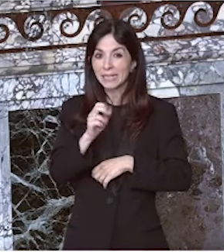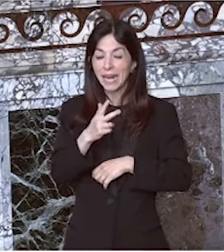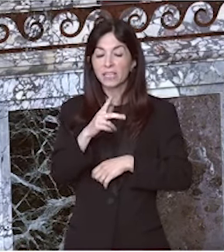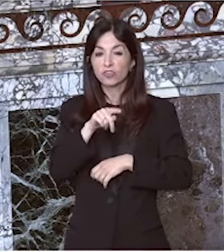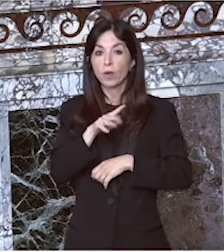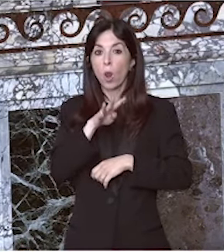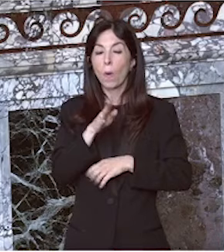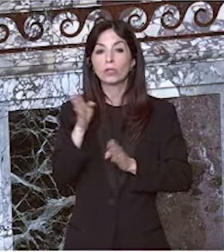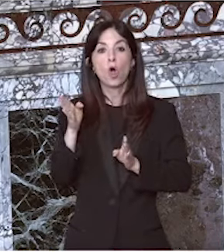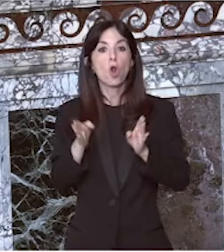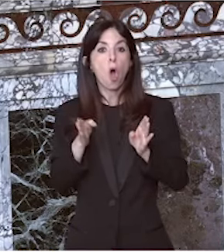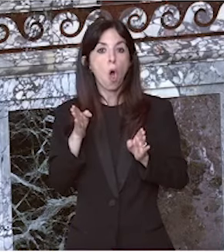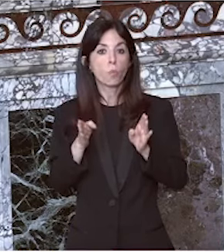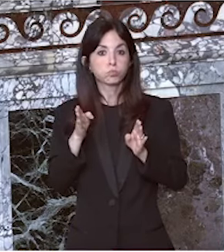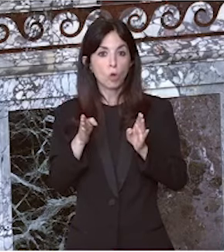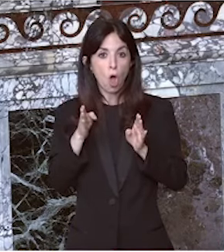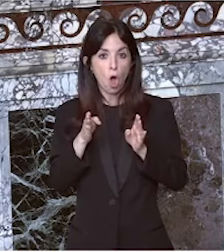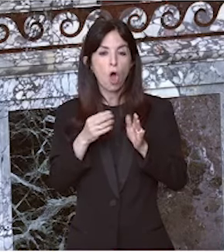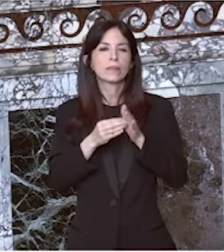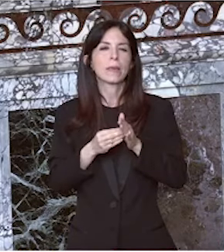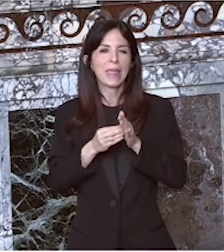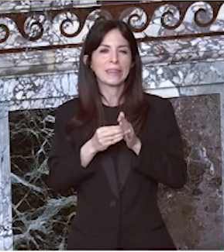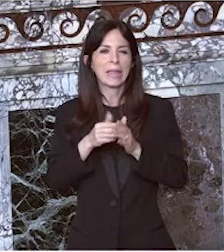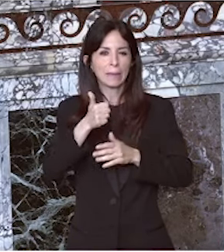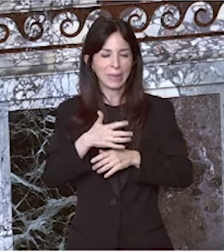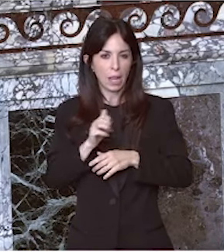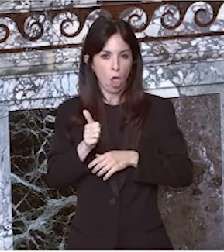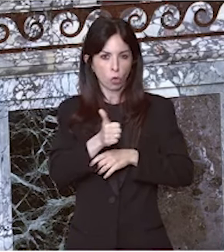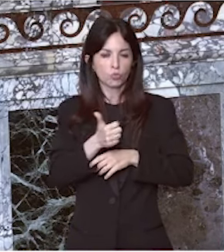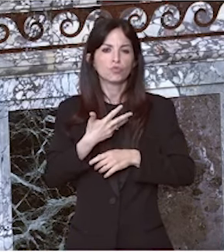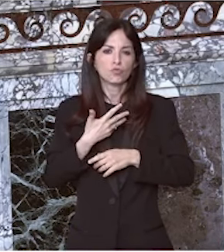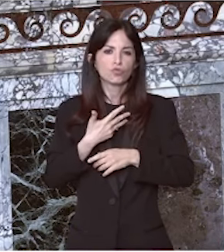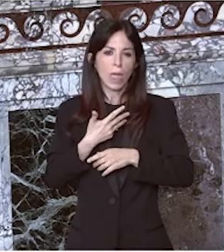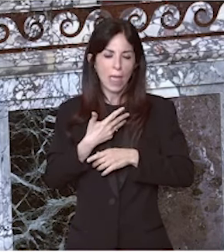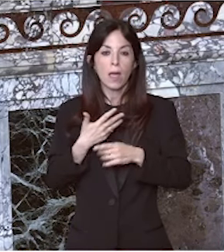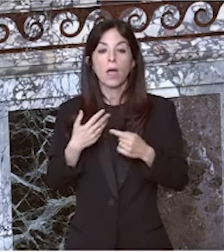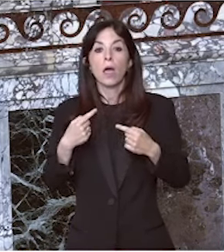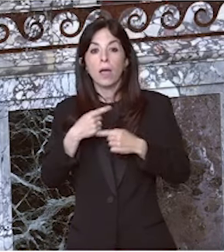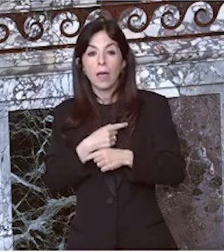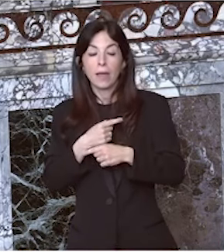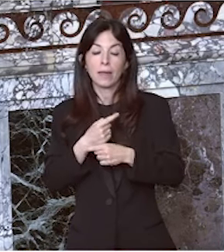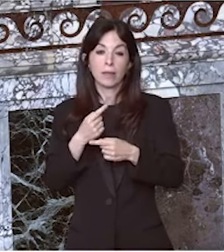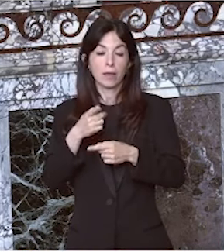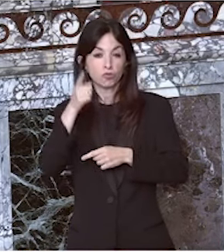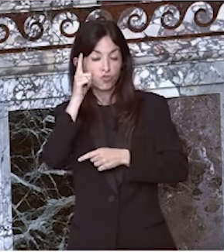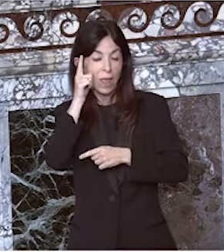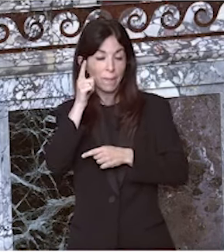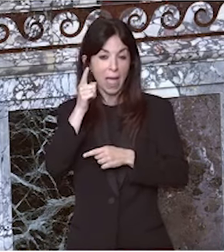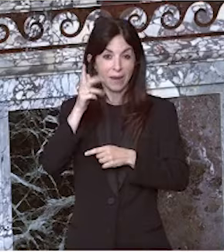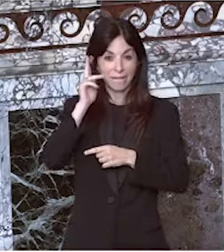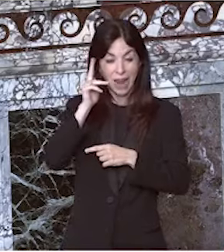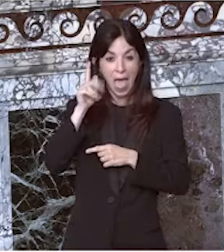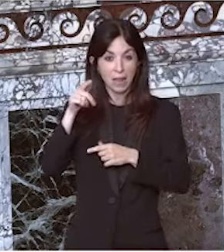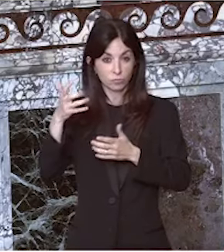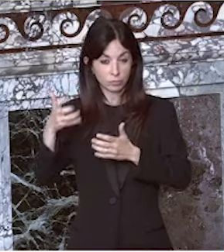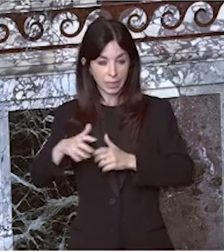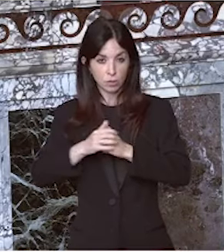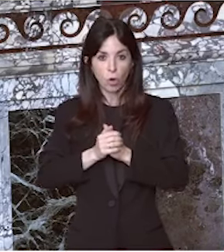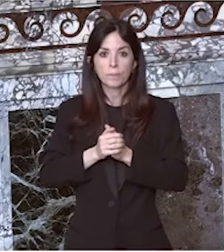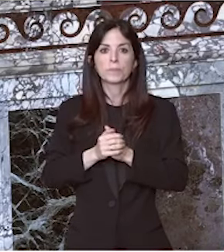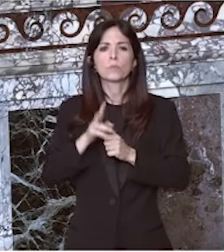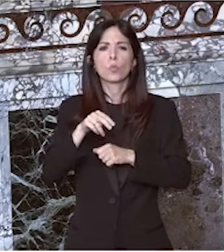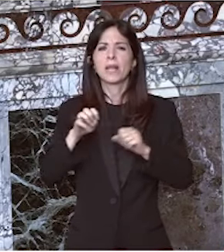robot ogni 1000 addetti, contro 12,6 in Germania e 9,2 in Francia. Dal 2019 le imprese